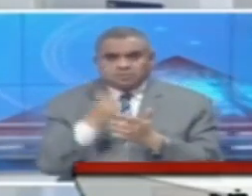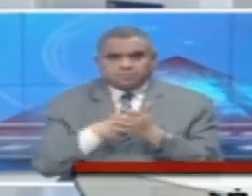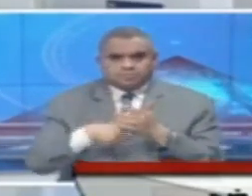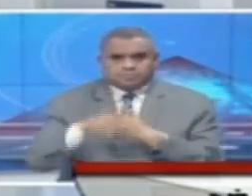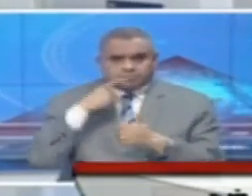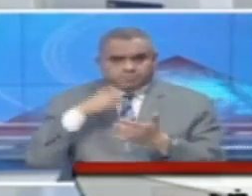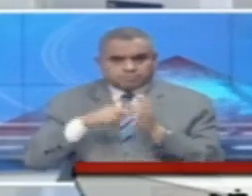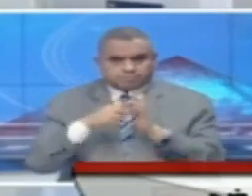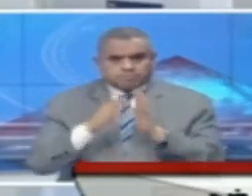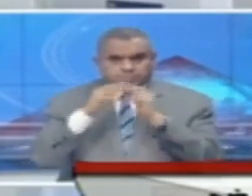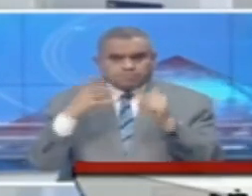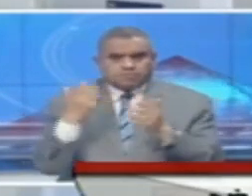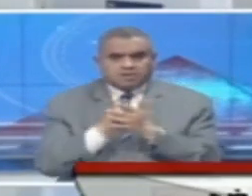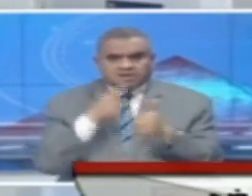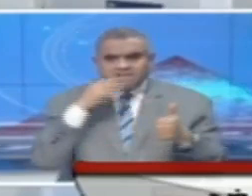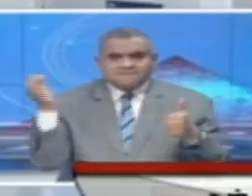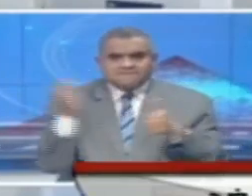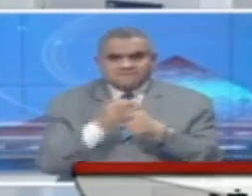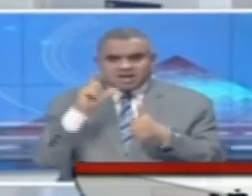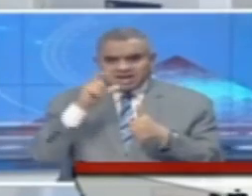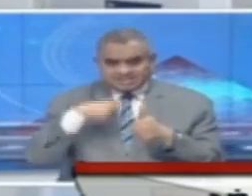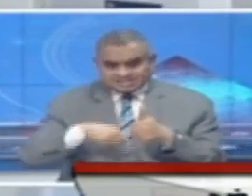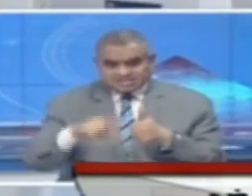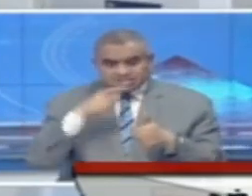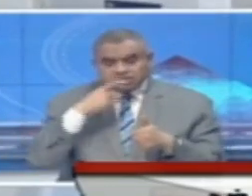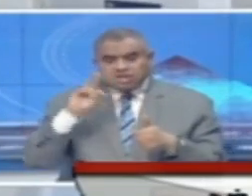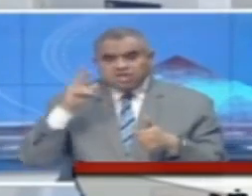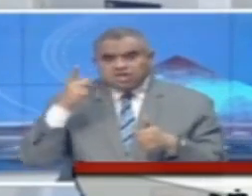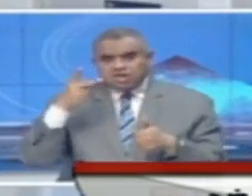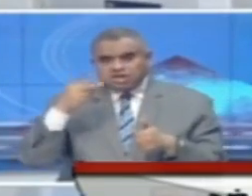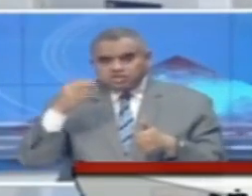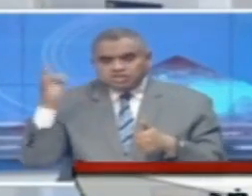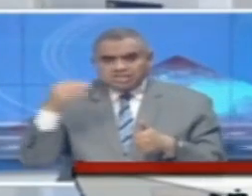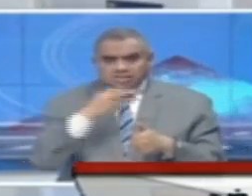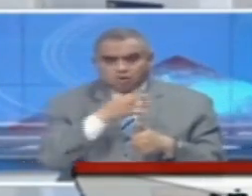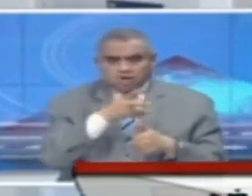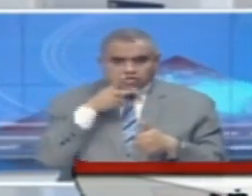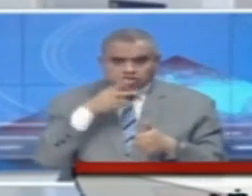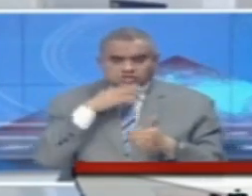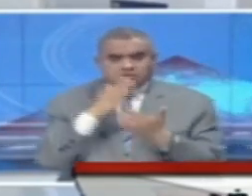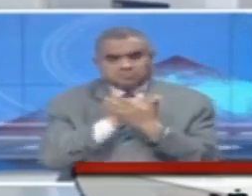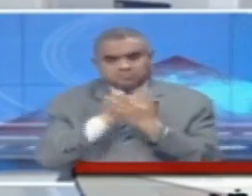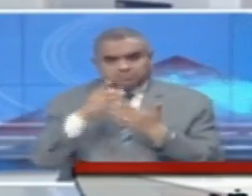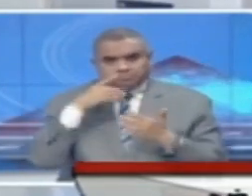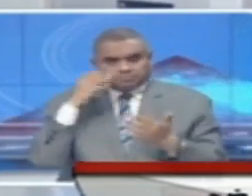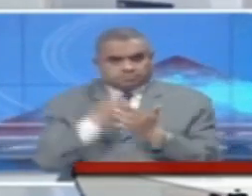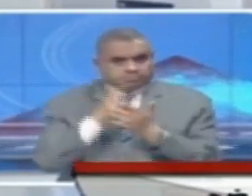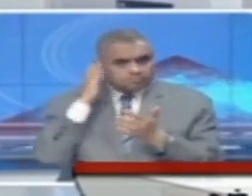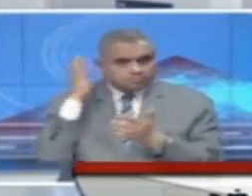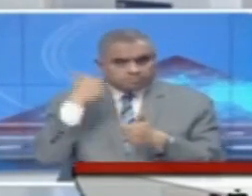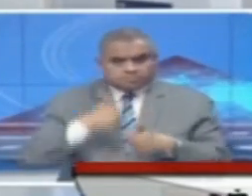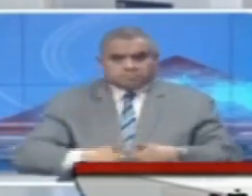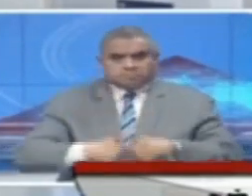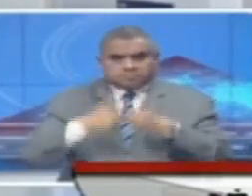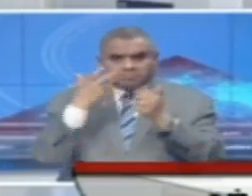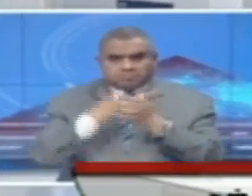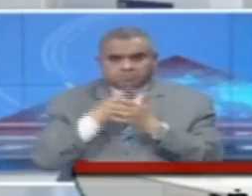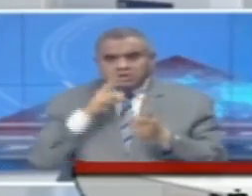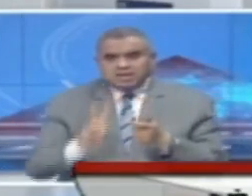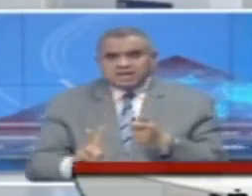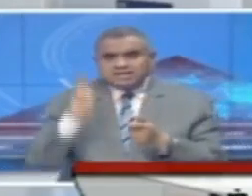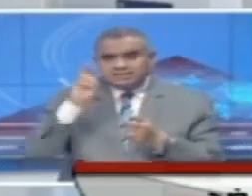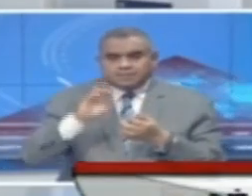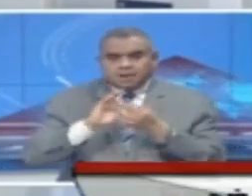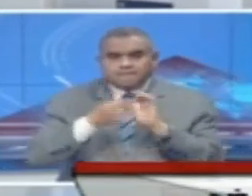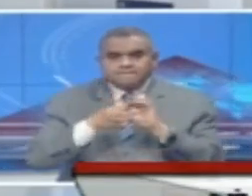مصر من فيروس سي بحلول عام 2023. تم مسح أكبر مسح في تاريخ البشرية، أكثر من 70 مليون